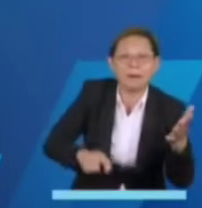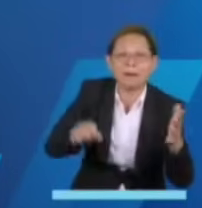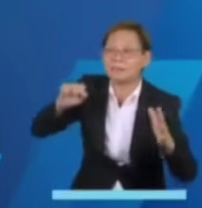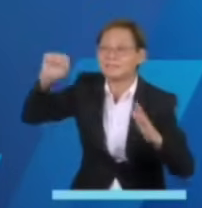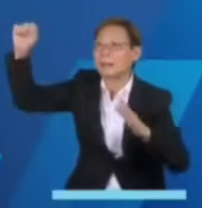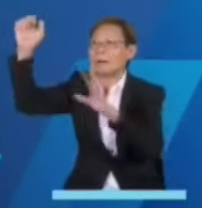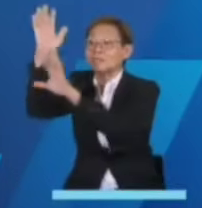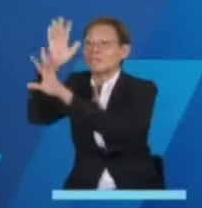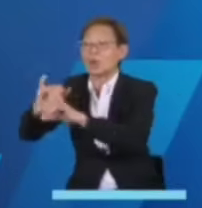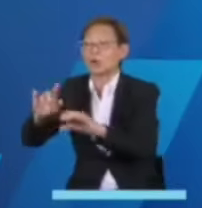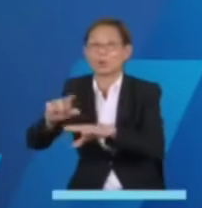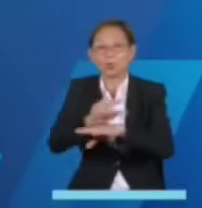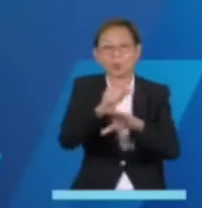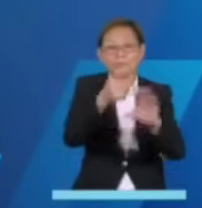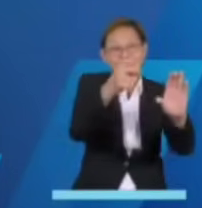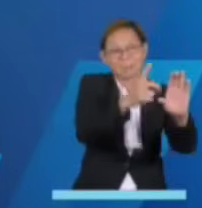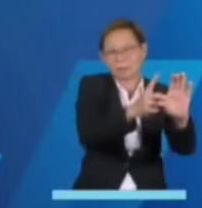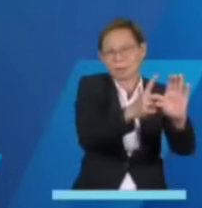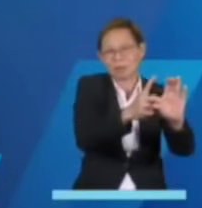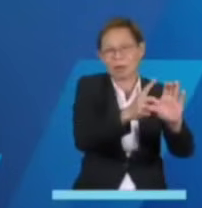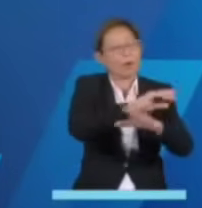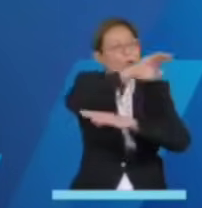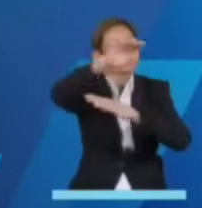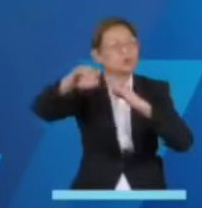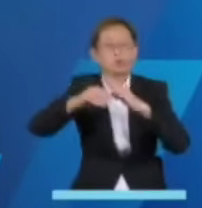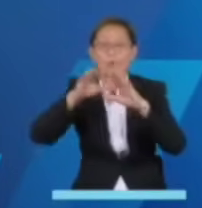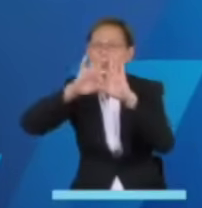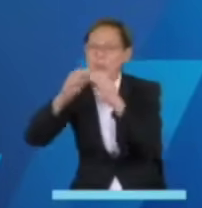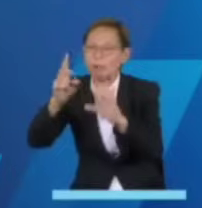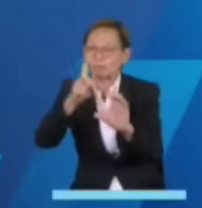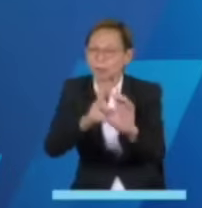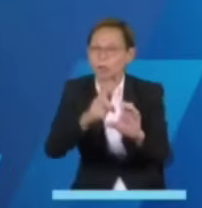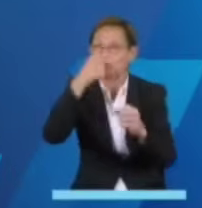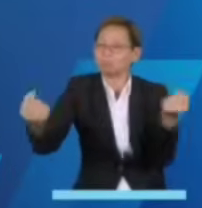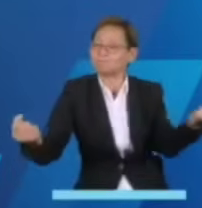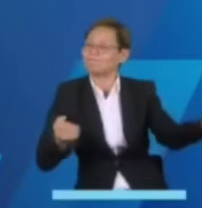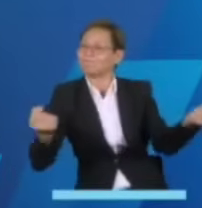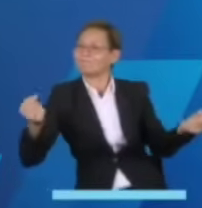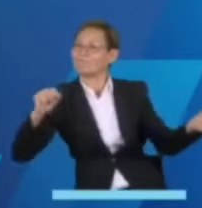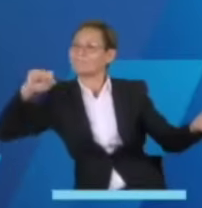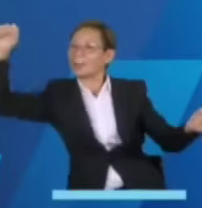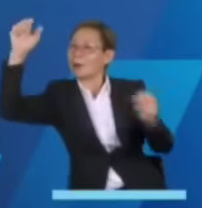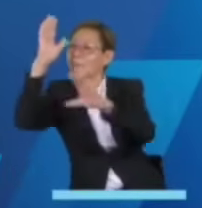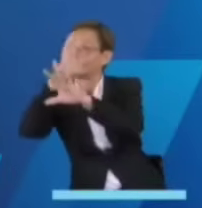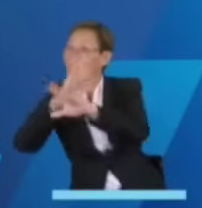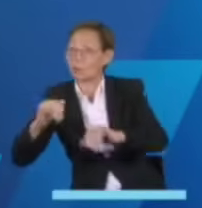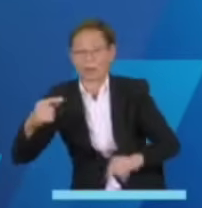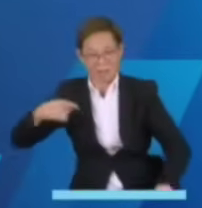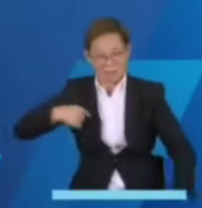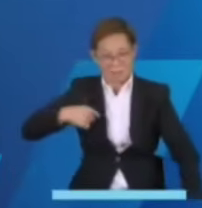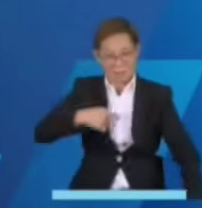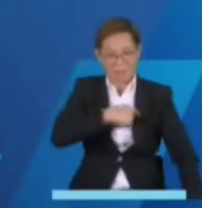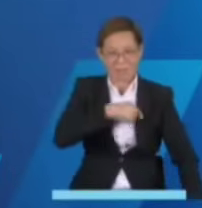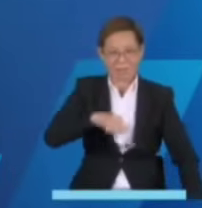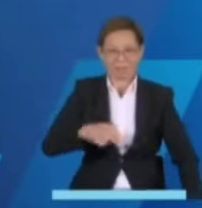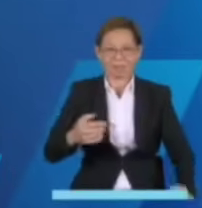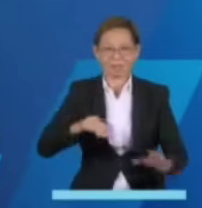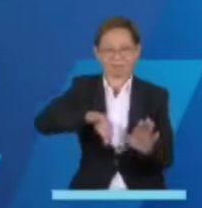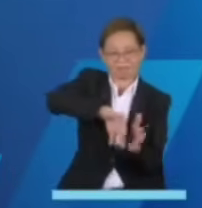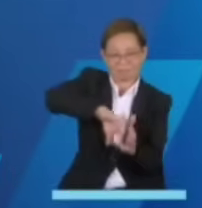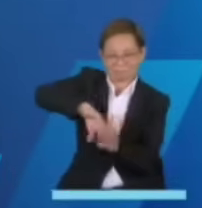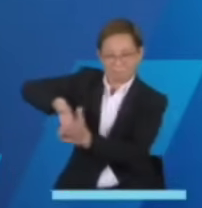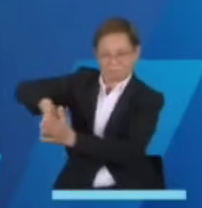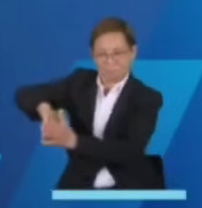dan Sarawak menggunakan diesel, hampir setiap keluarga menggunakan diesel untuk kenderaan. Jadi kita